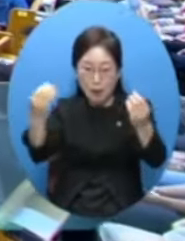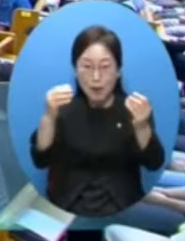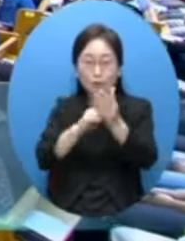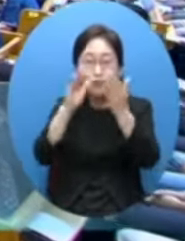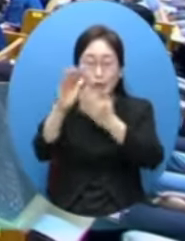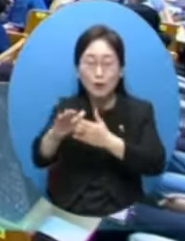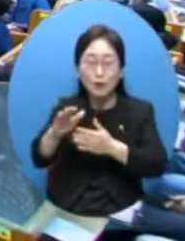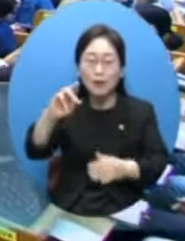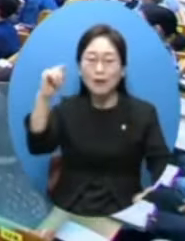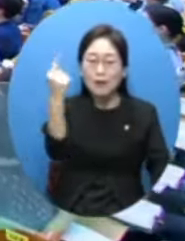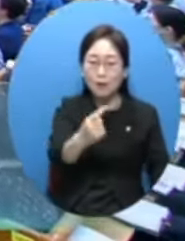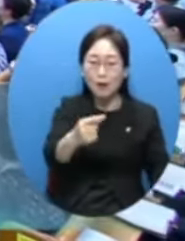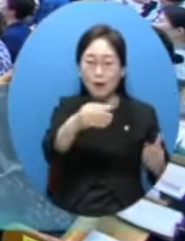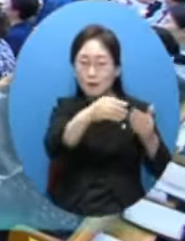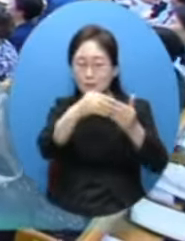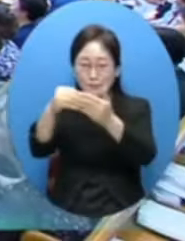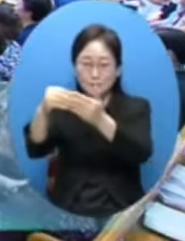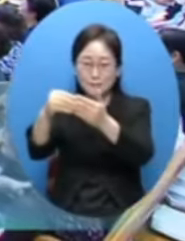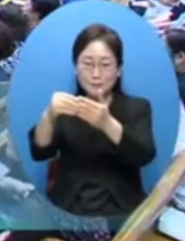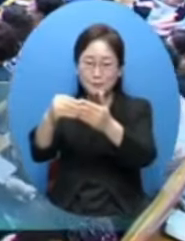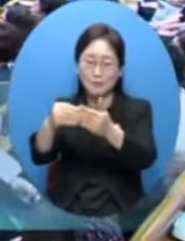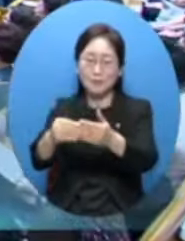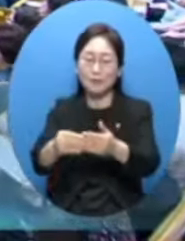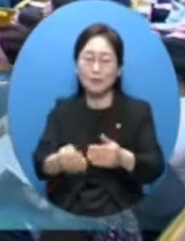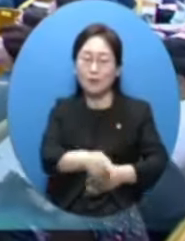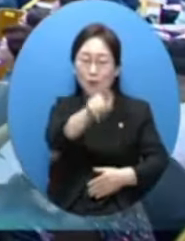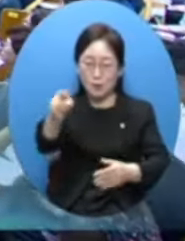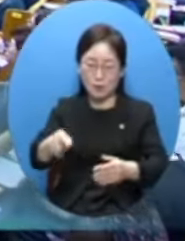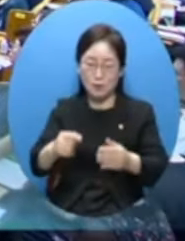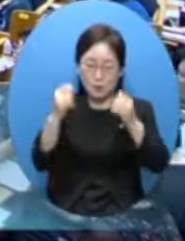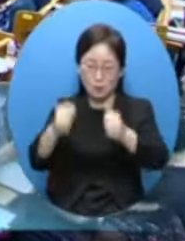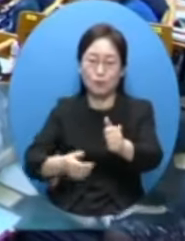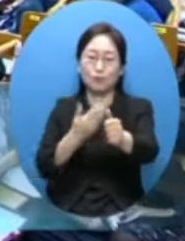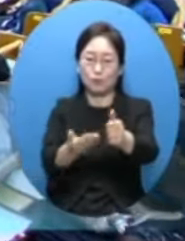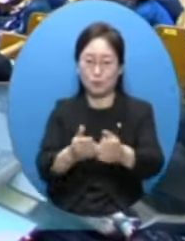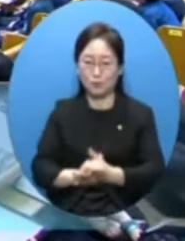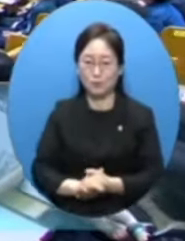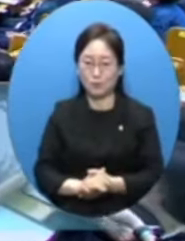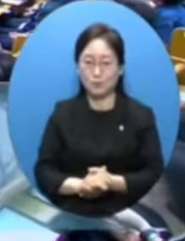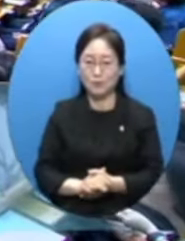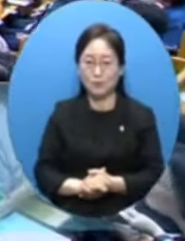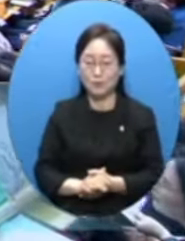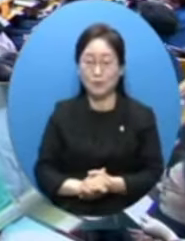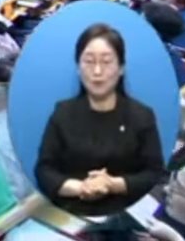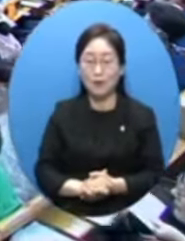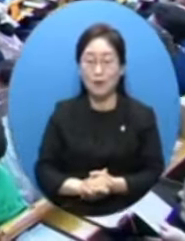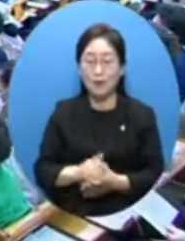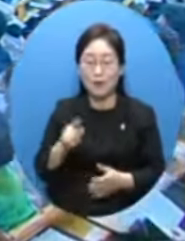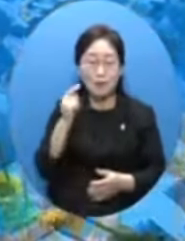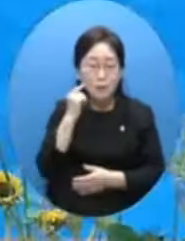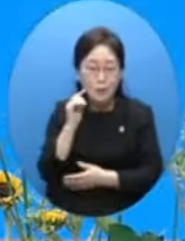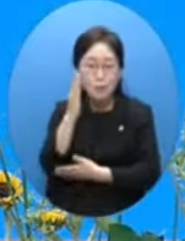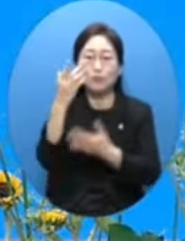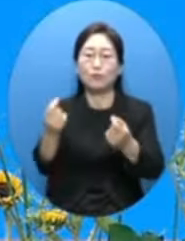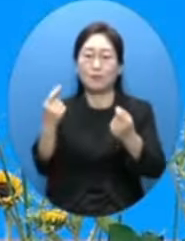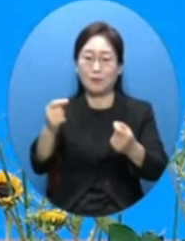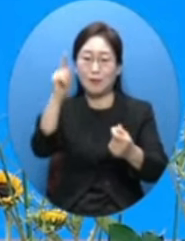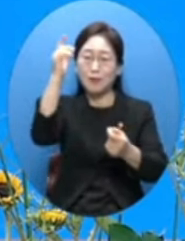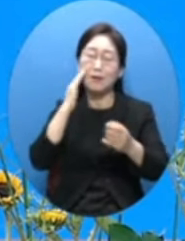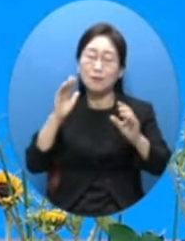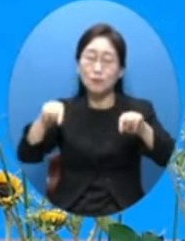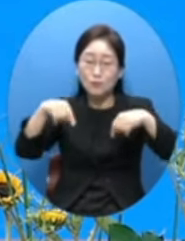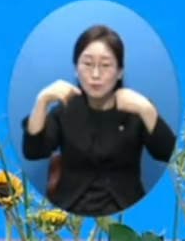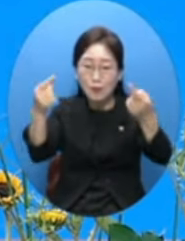너희를 내게로 영접하여 나 있는 곳에 너희도 있게 하리라. 이 영광스러운 천국